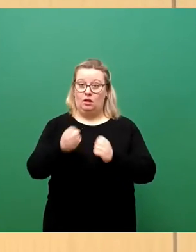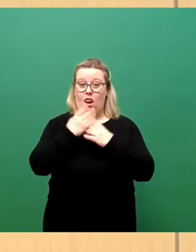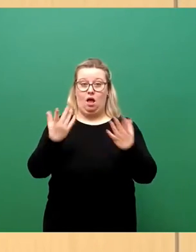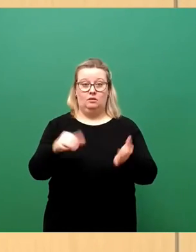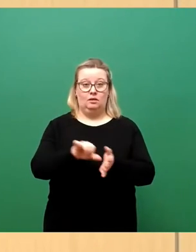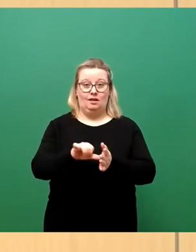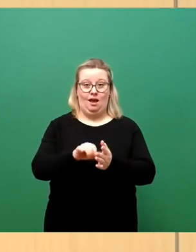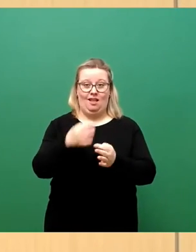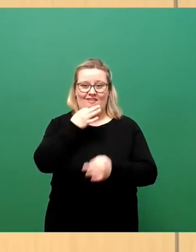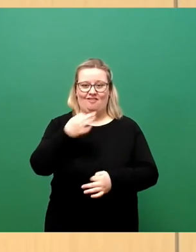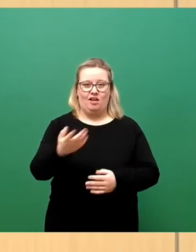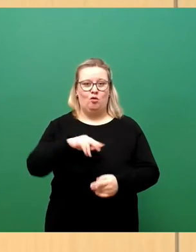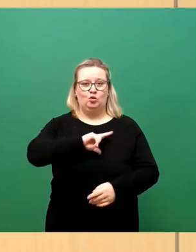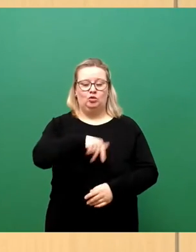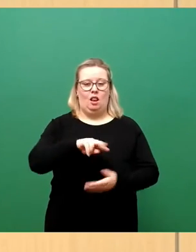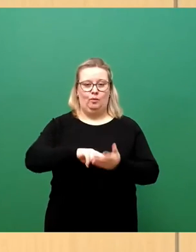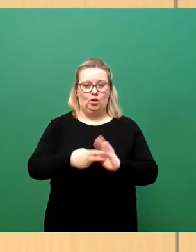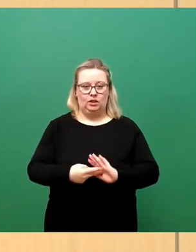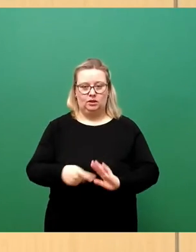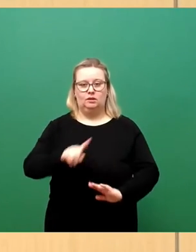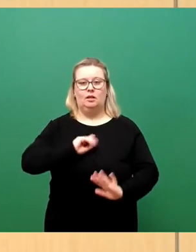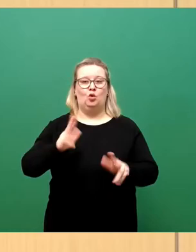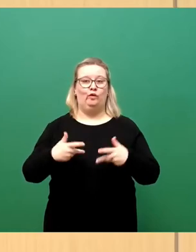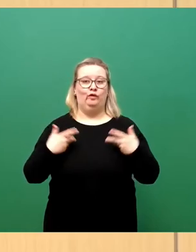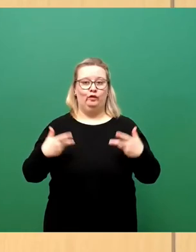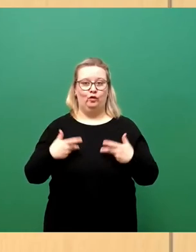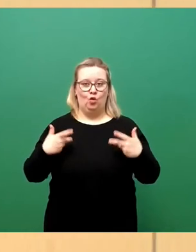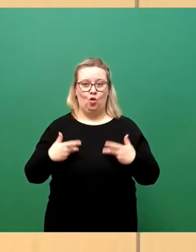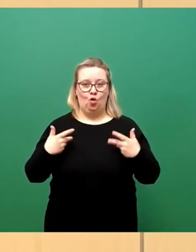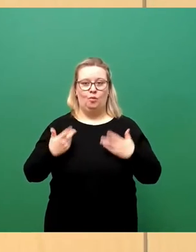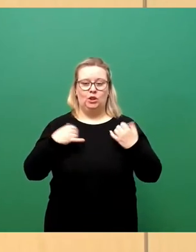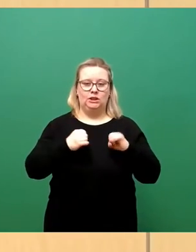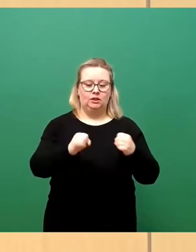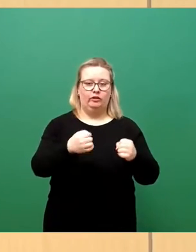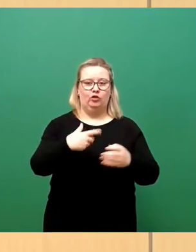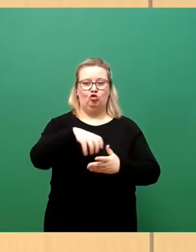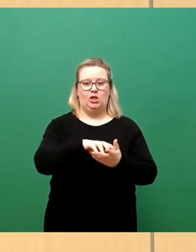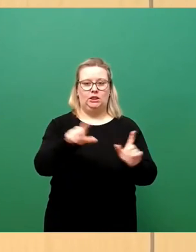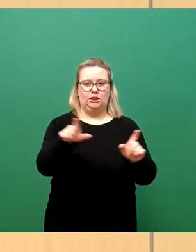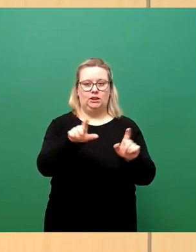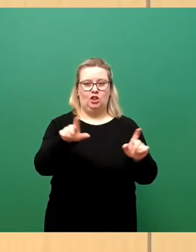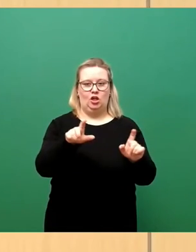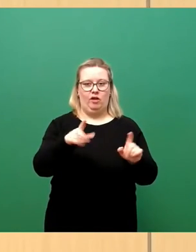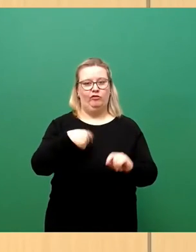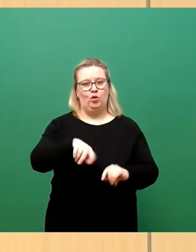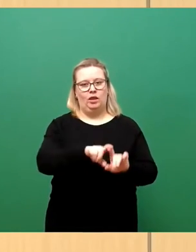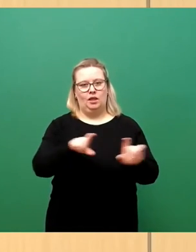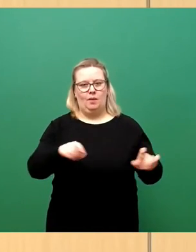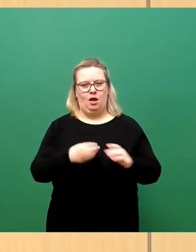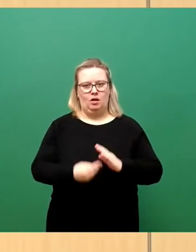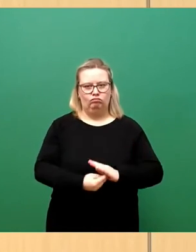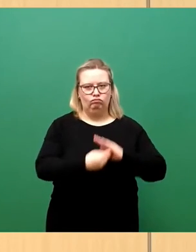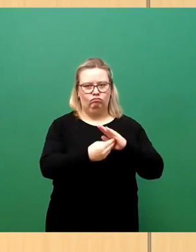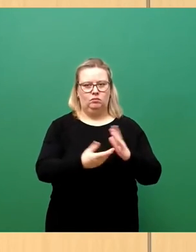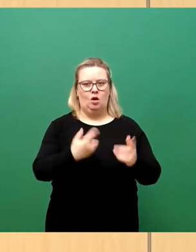der Sozialpolitik. Ich freue mich auch, dass Initiativen der Stadtgesellschaft, die sich für dieses Thema stark machen, heute hier